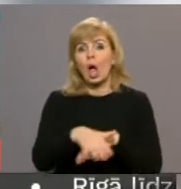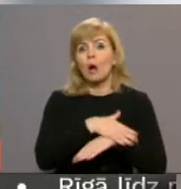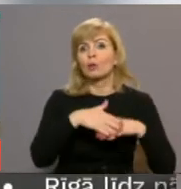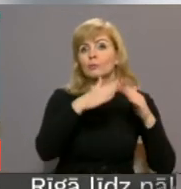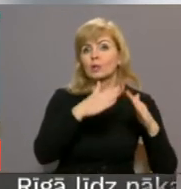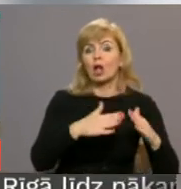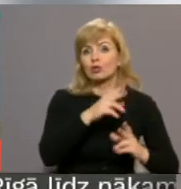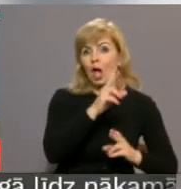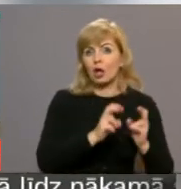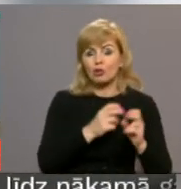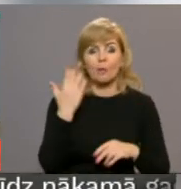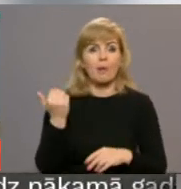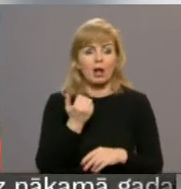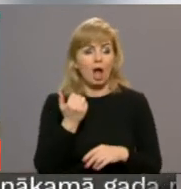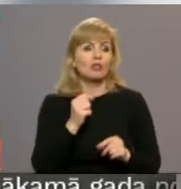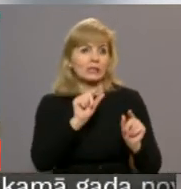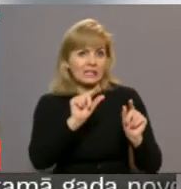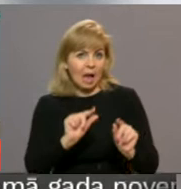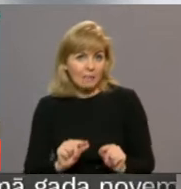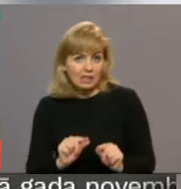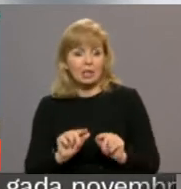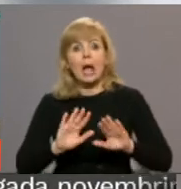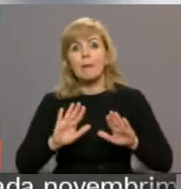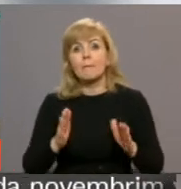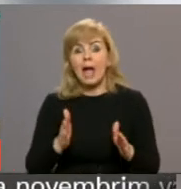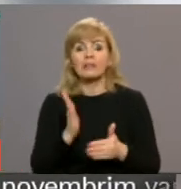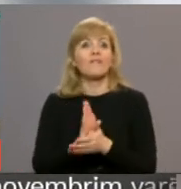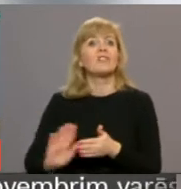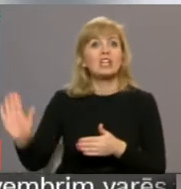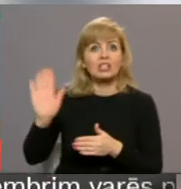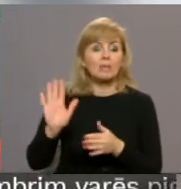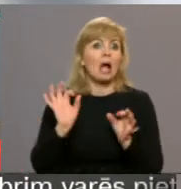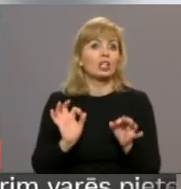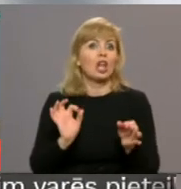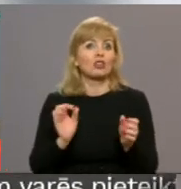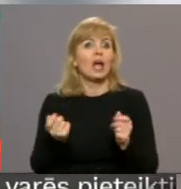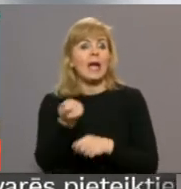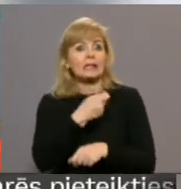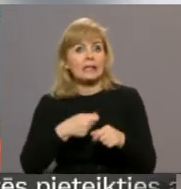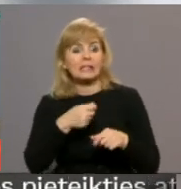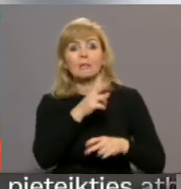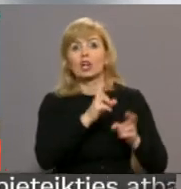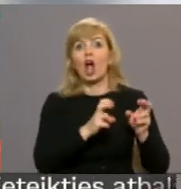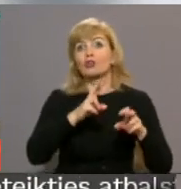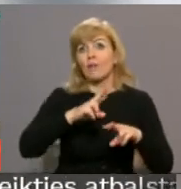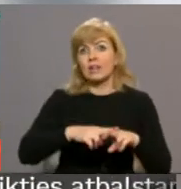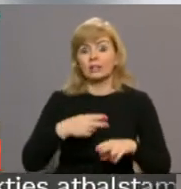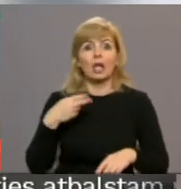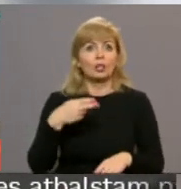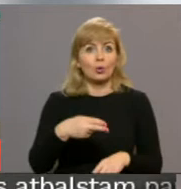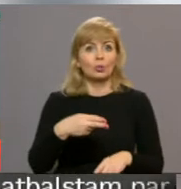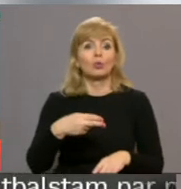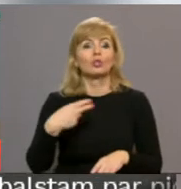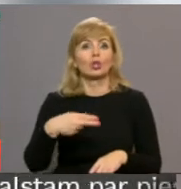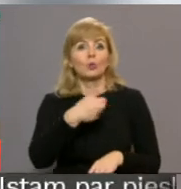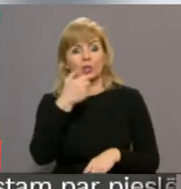un ražotnēs pērni nedaudz samazinājies. Savukārt Vidzemē tieši tirdzniecības un ražošanas vietās 2020.